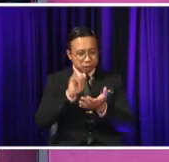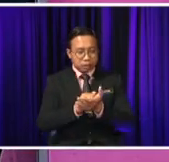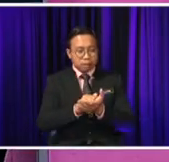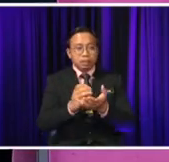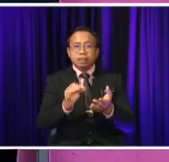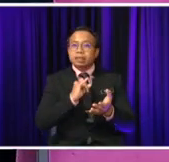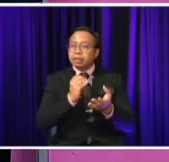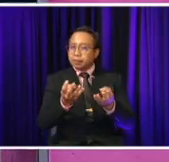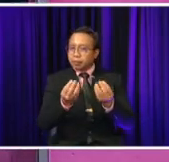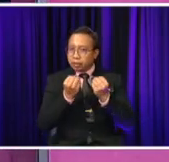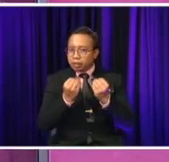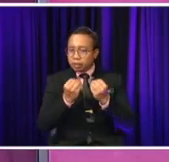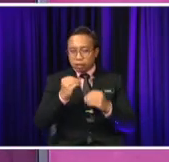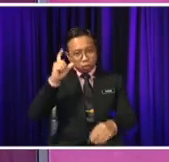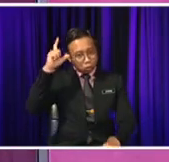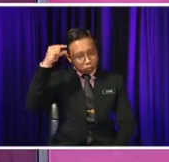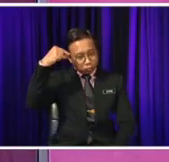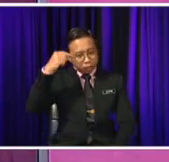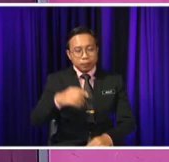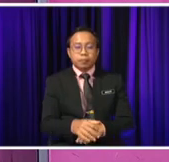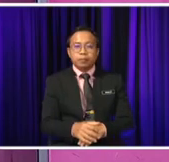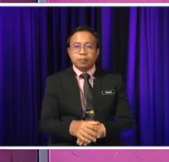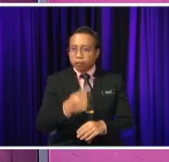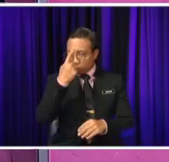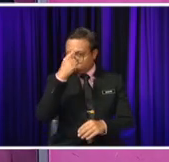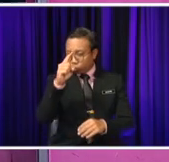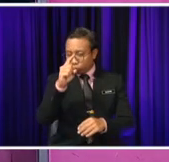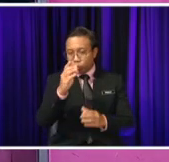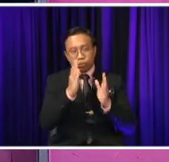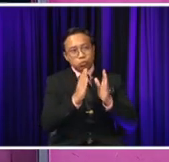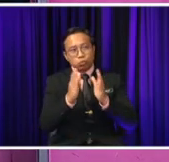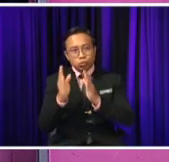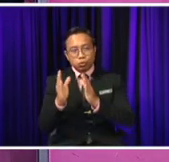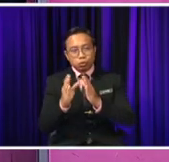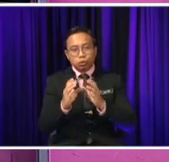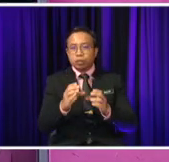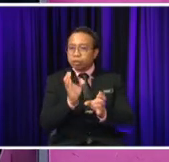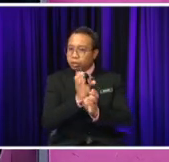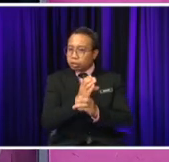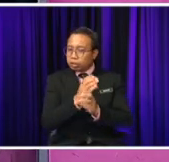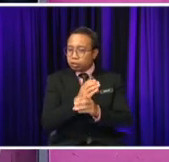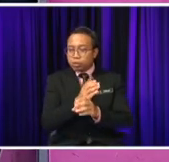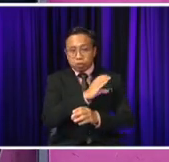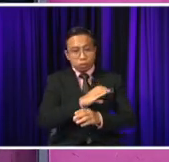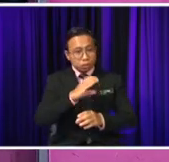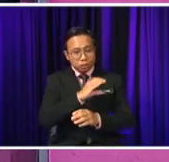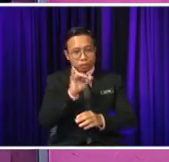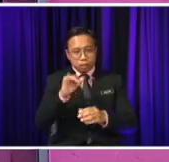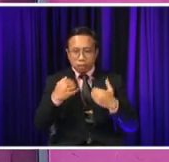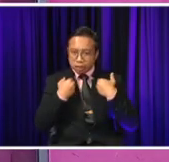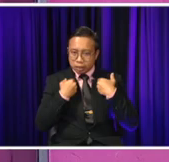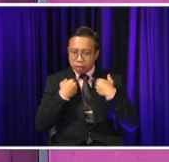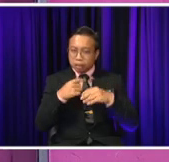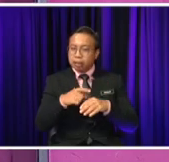minta Lukman dan mungkin di rumah untuk menyusun ciri-ciri yang ada pada as home